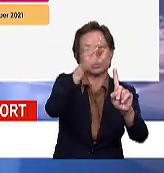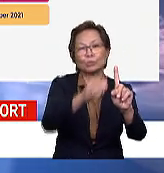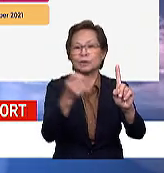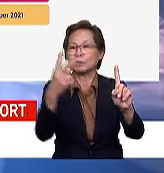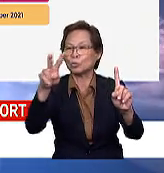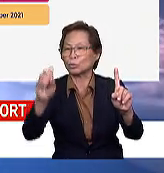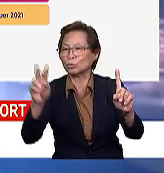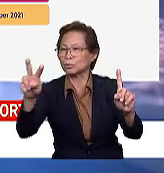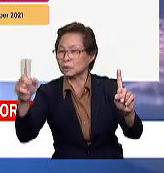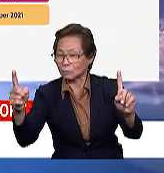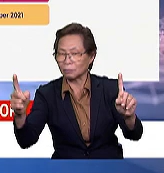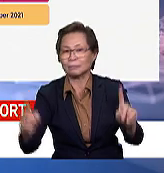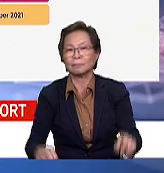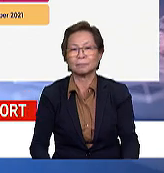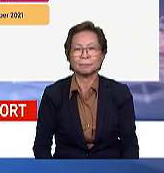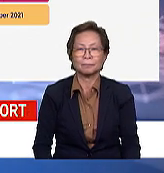31-12-2012